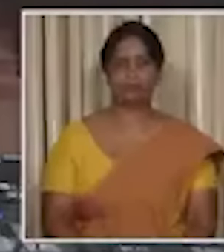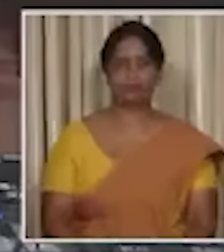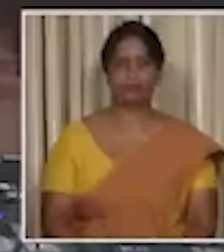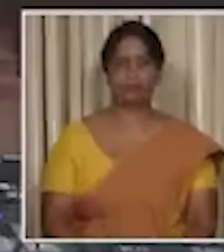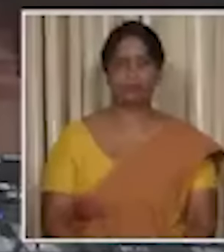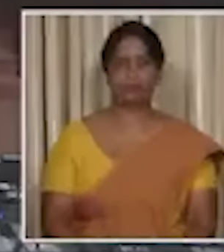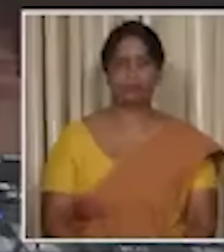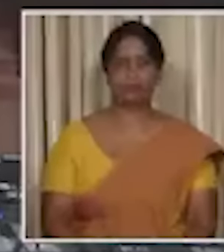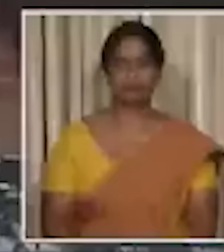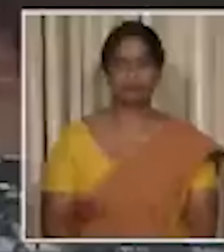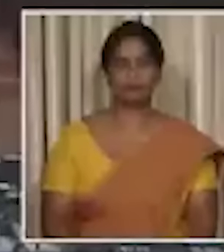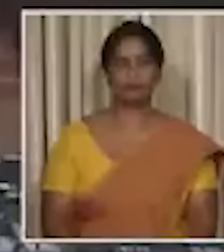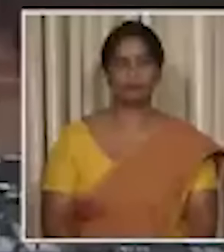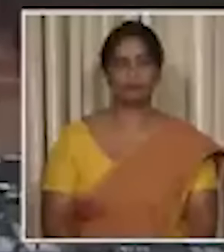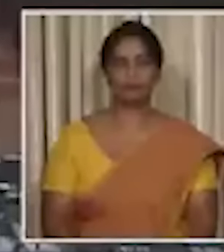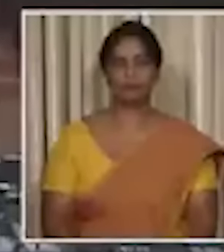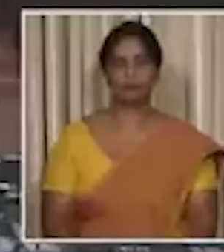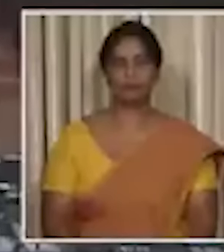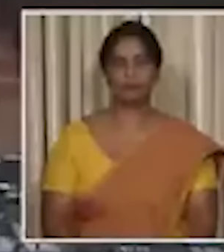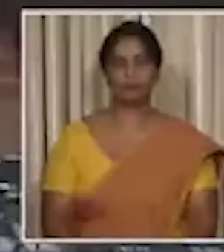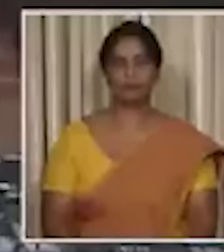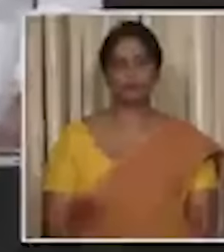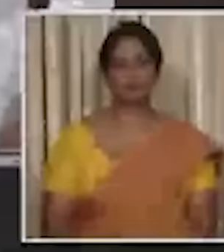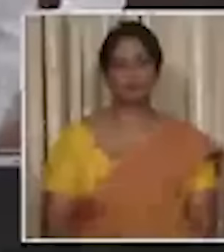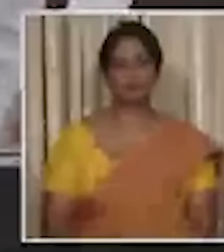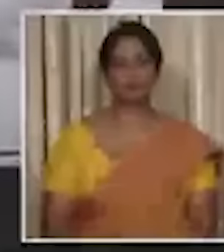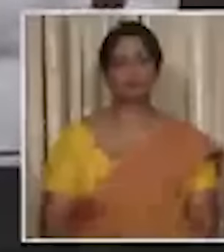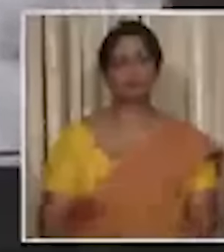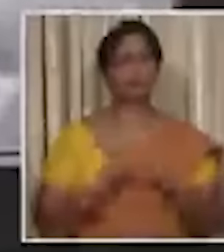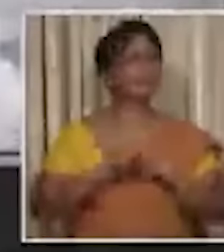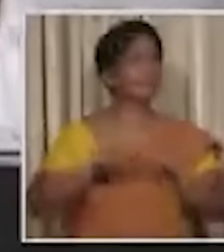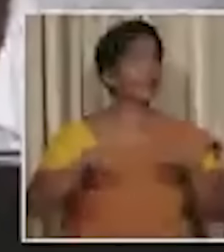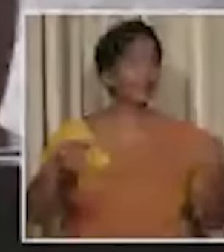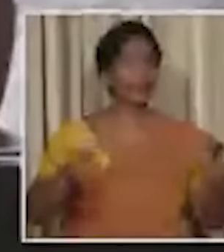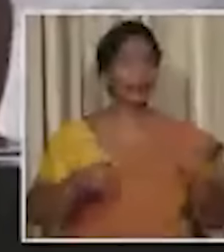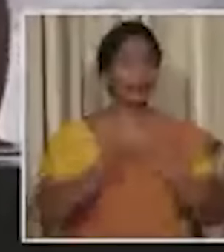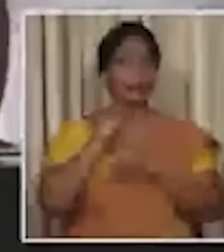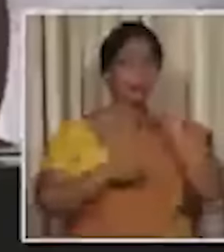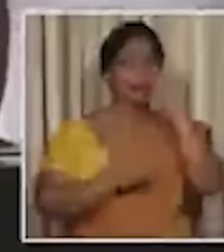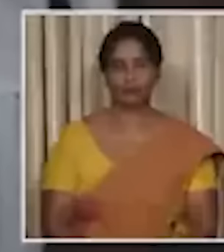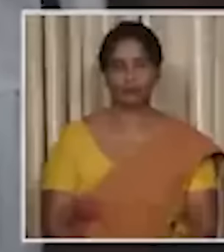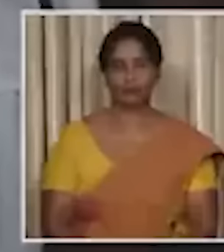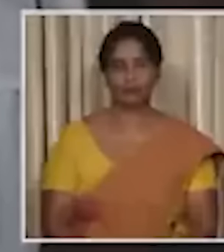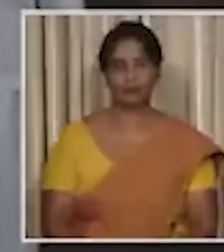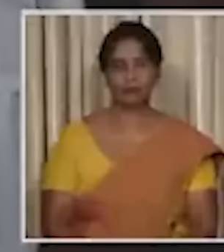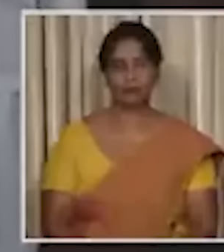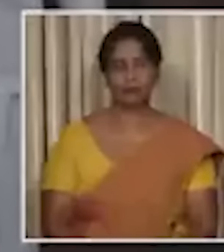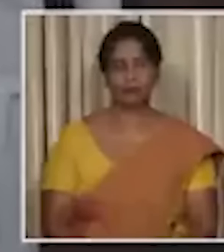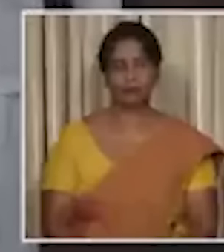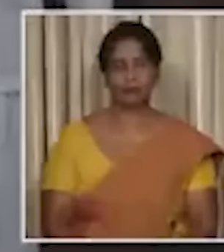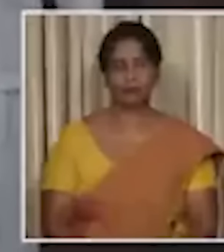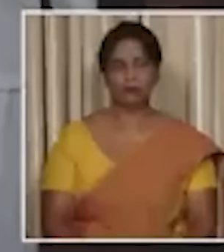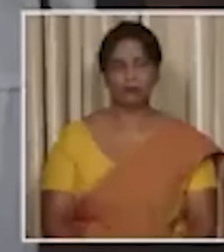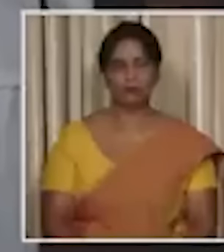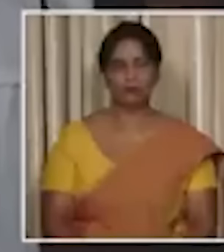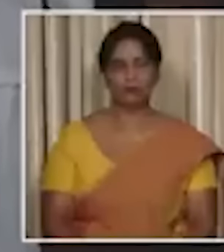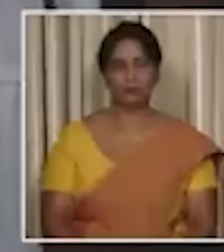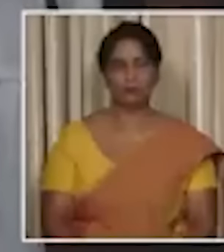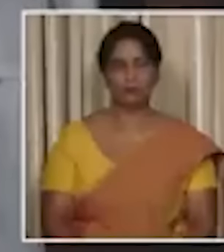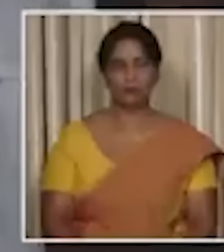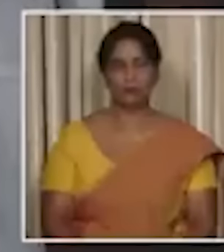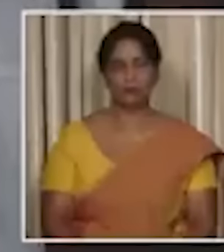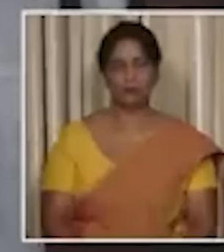உறுப்பினர்கள் காணப்படுகின்றார்கள். அதுபோல ஒரு மாற்றுத்திறனாளியும் நாடாளுமன்ற உறுப்பினராக காணப்படுகின்றனர். அந்த அடிப்படையில் இந்த நாடாளுமன்றமானது ஒரு முக்கியத்துவம் வாய்ந்ததாக